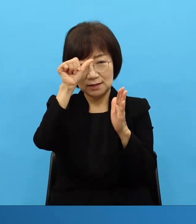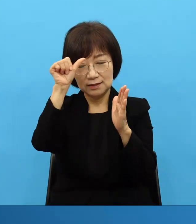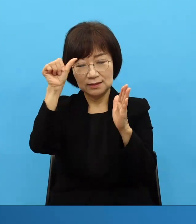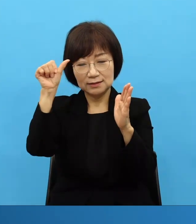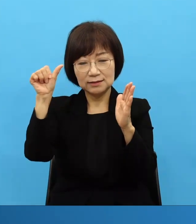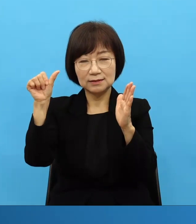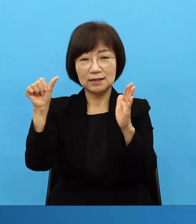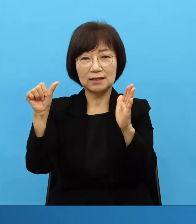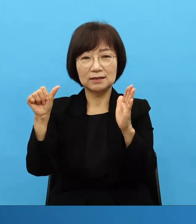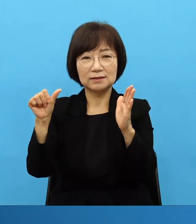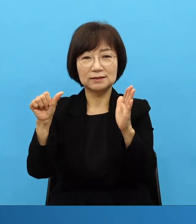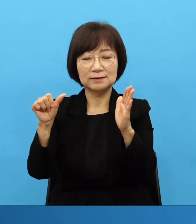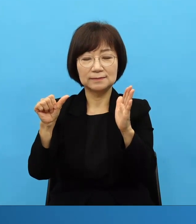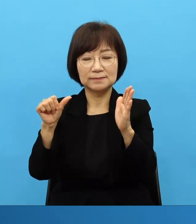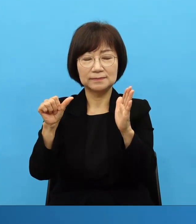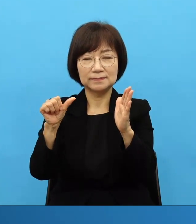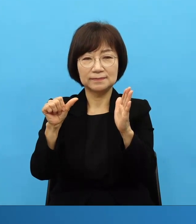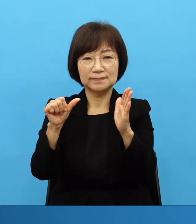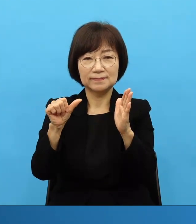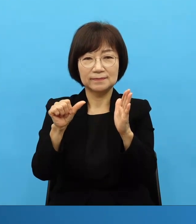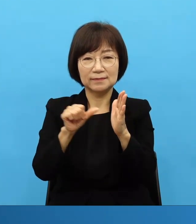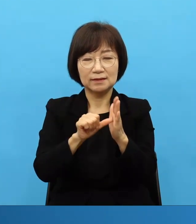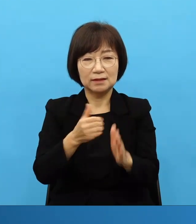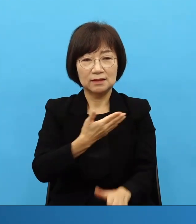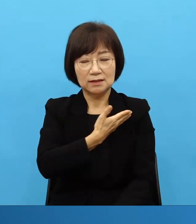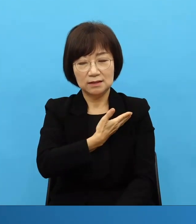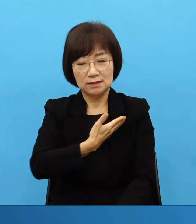나의 일생이